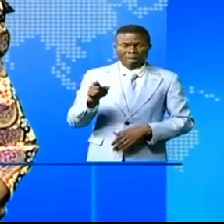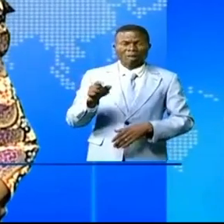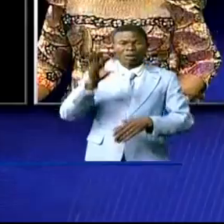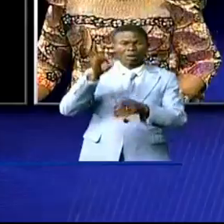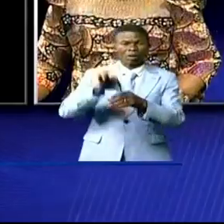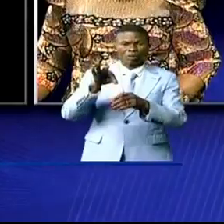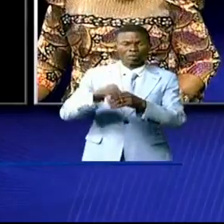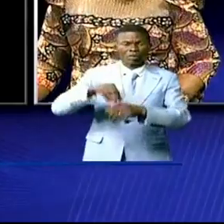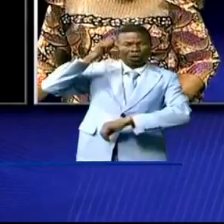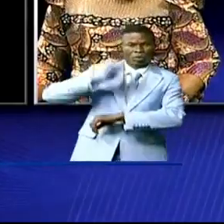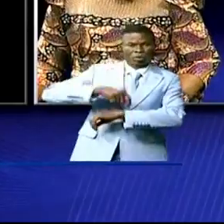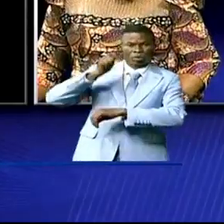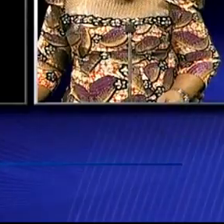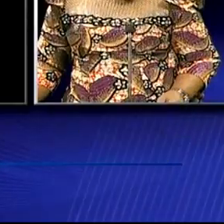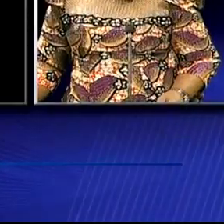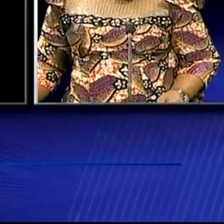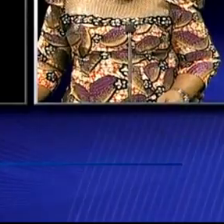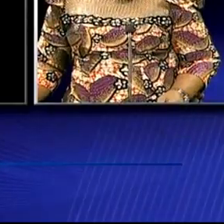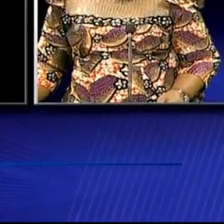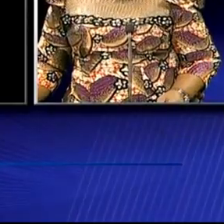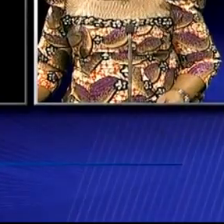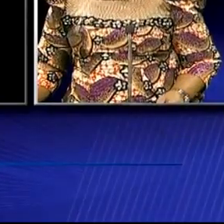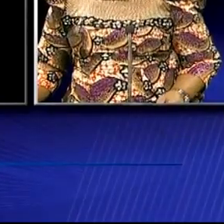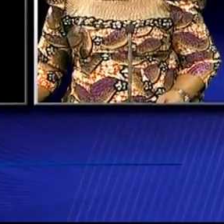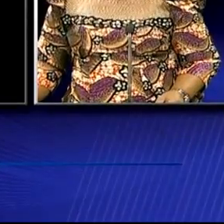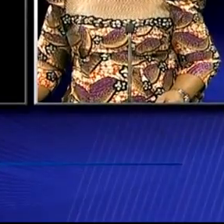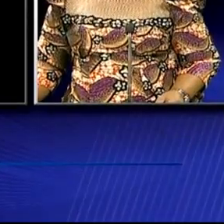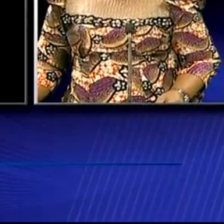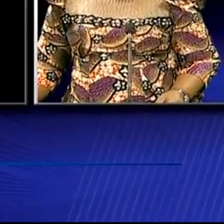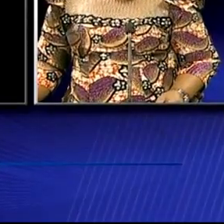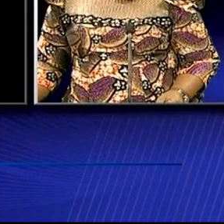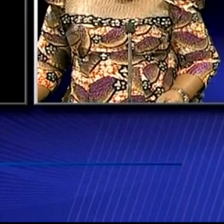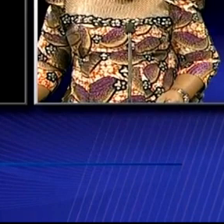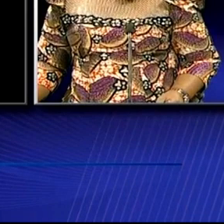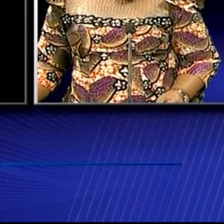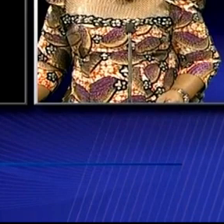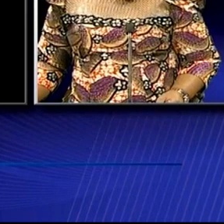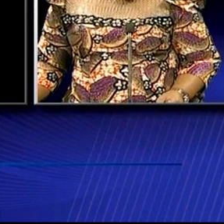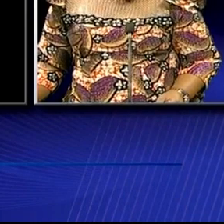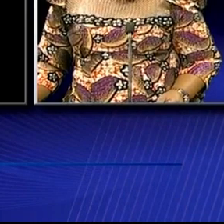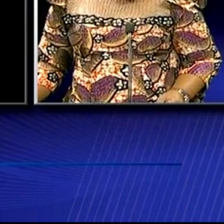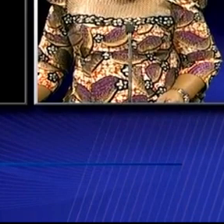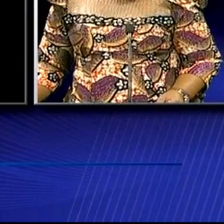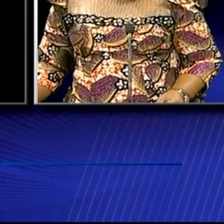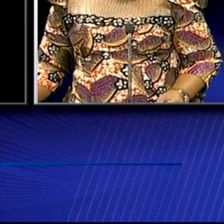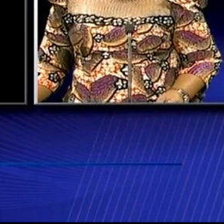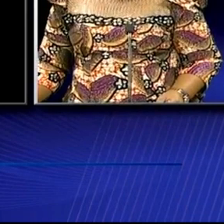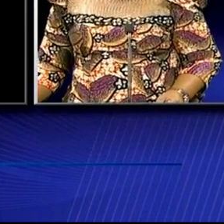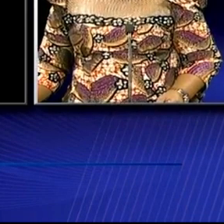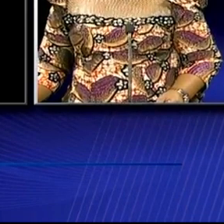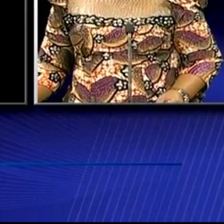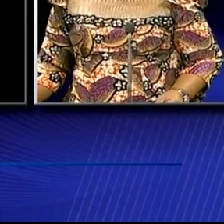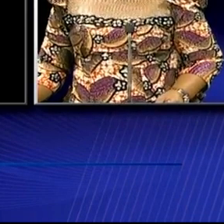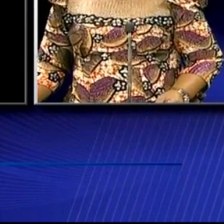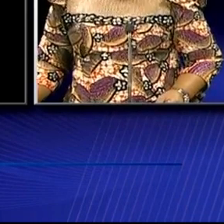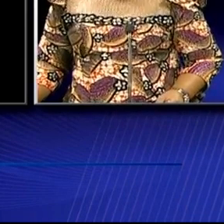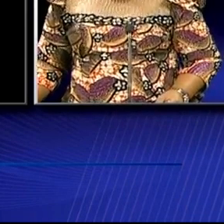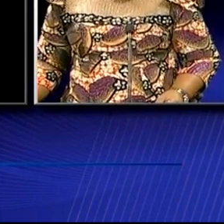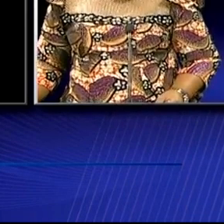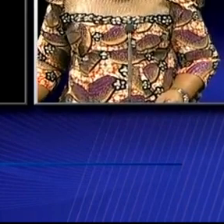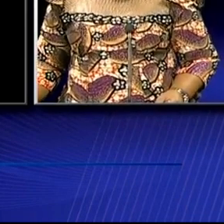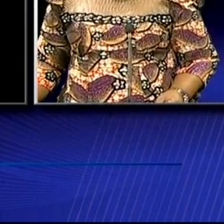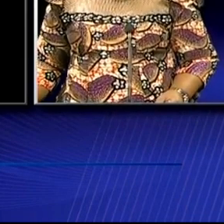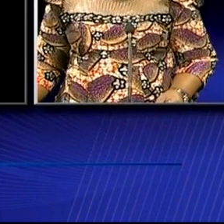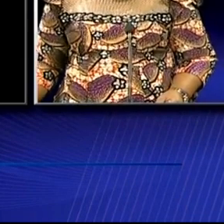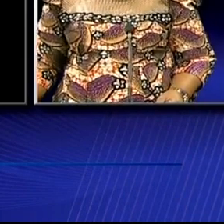juge à la cour commune et d'arbitrage de l'ohada une satisfaction pour aux moutons moque ici qui a exprimé sa joie